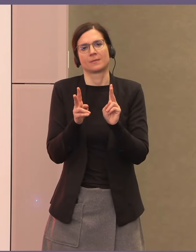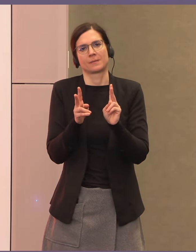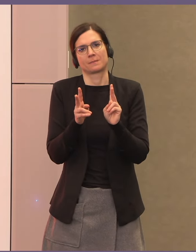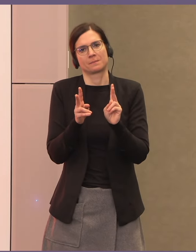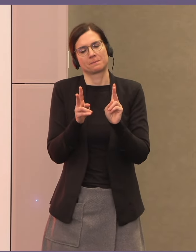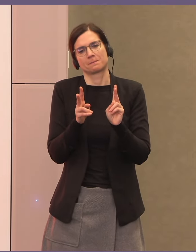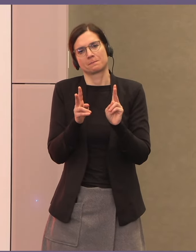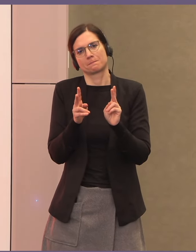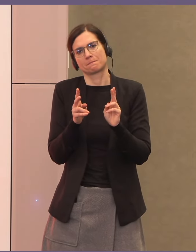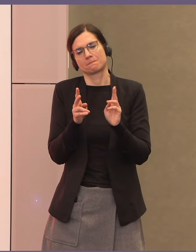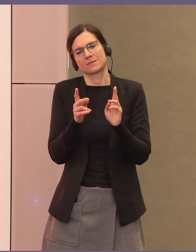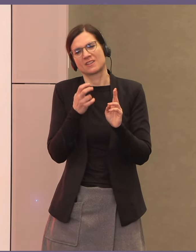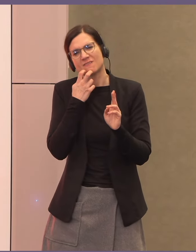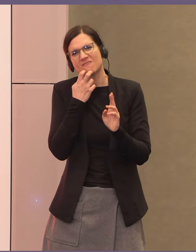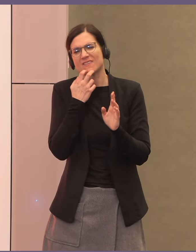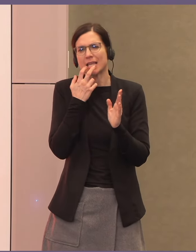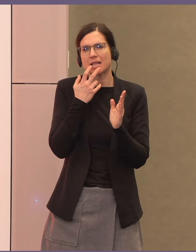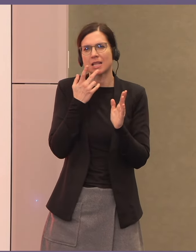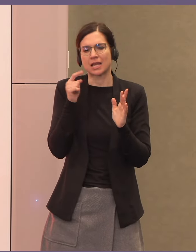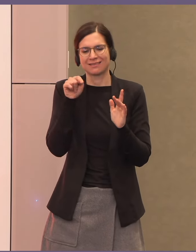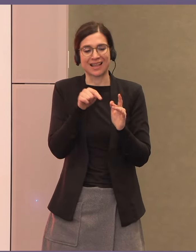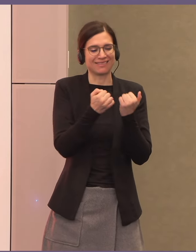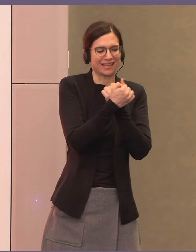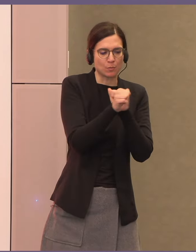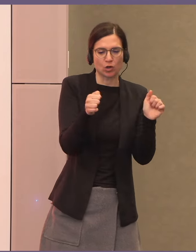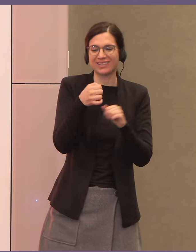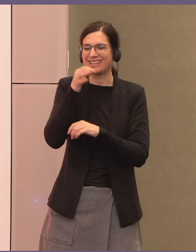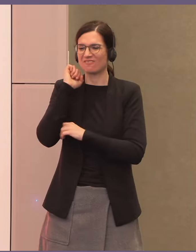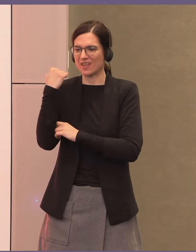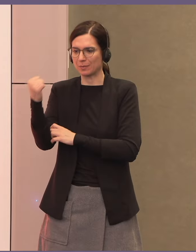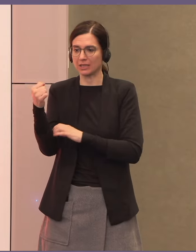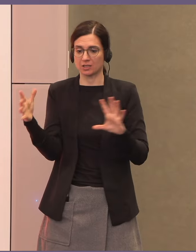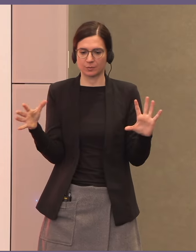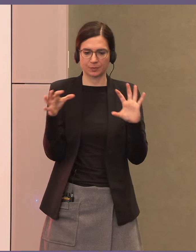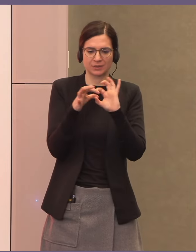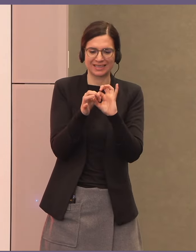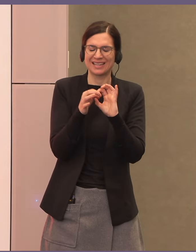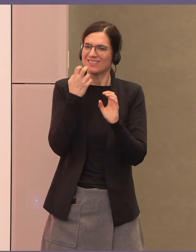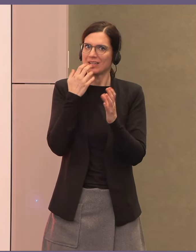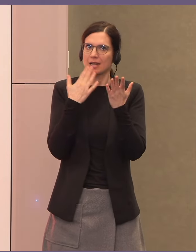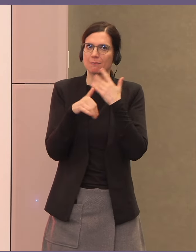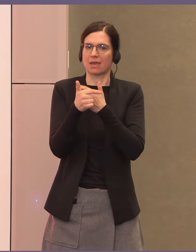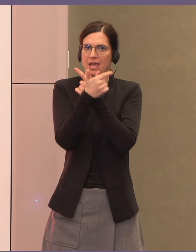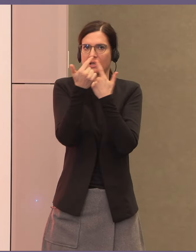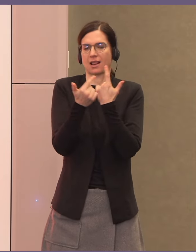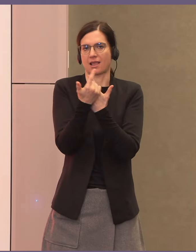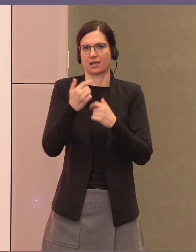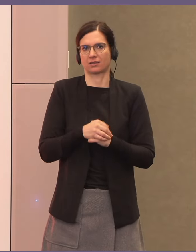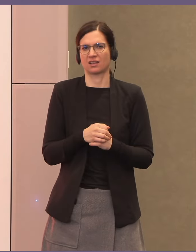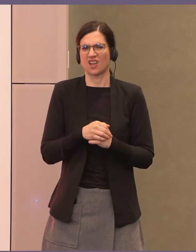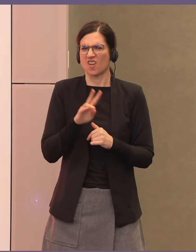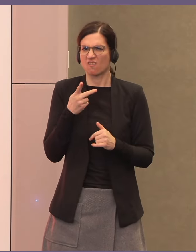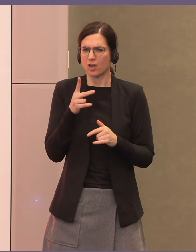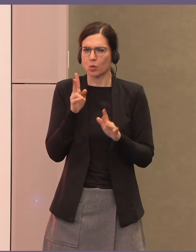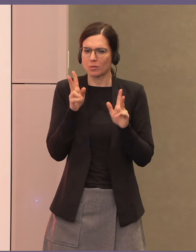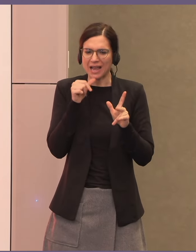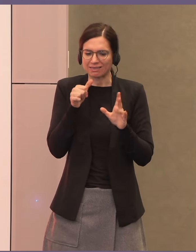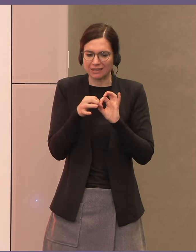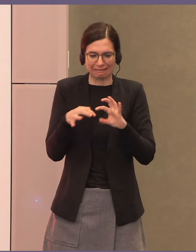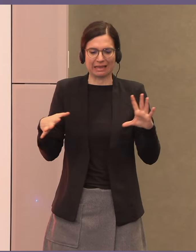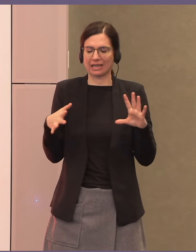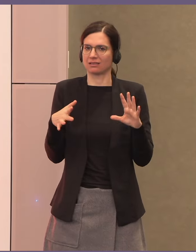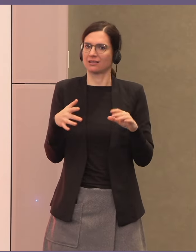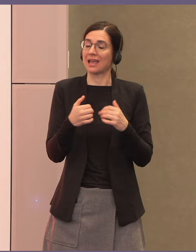deutlich zu machen, zu verbildlichen, warum es diesen engen Zusammenhang zwischen